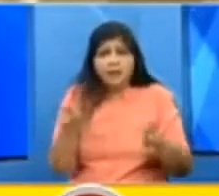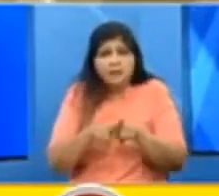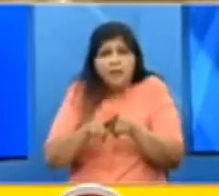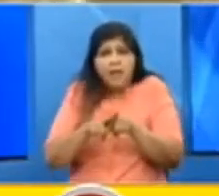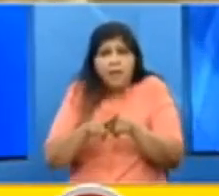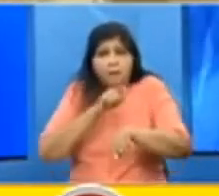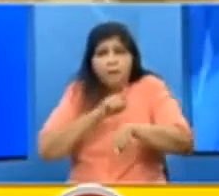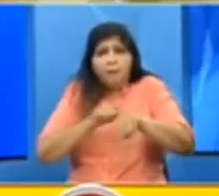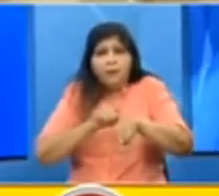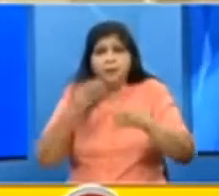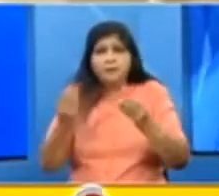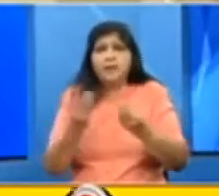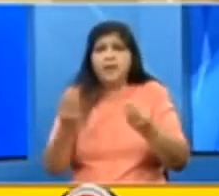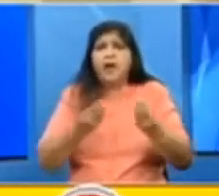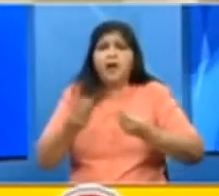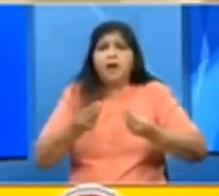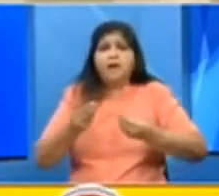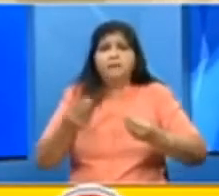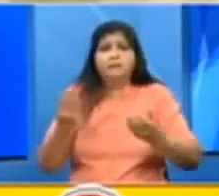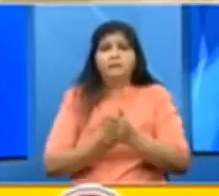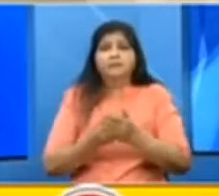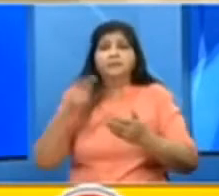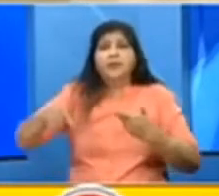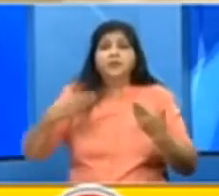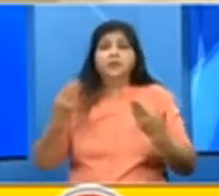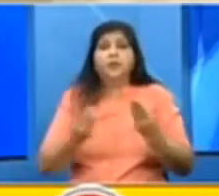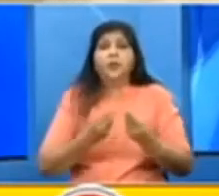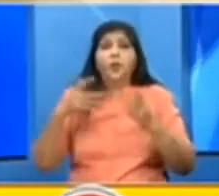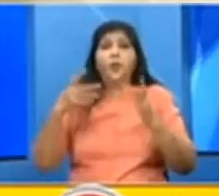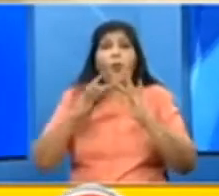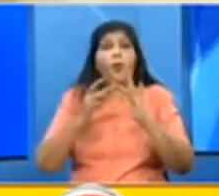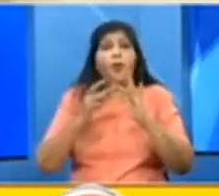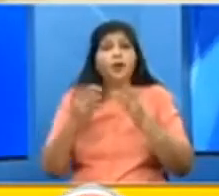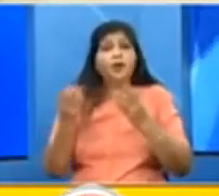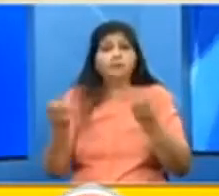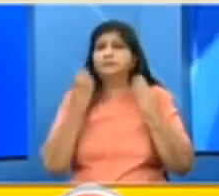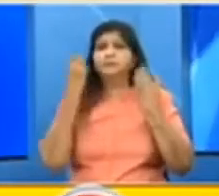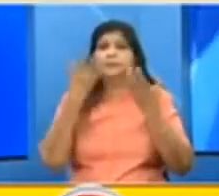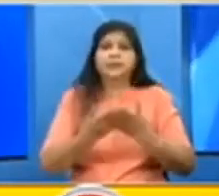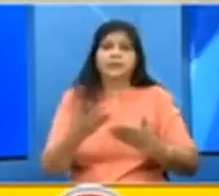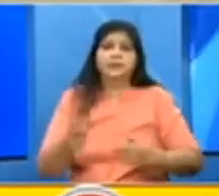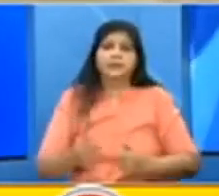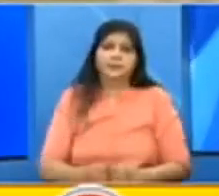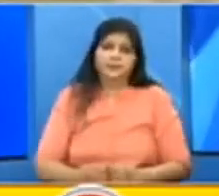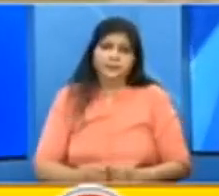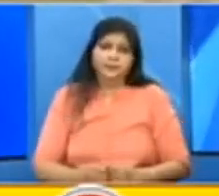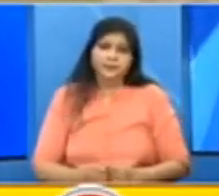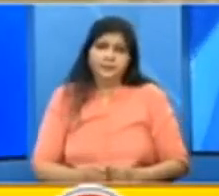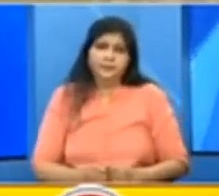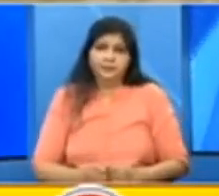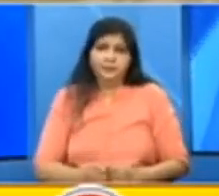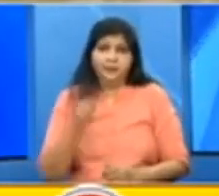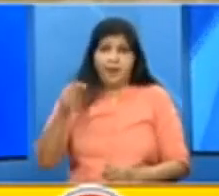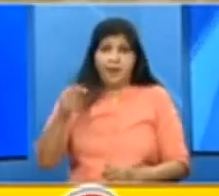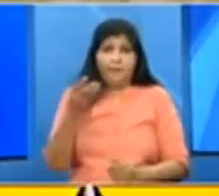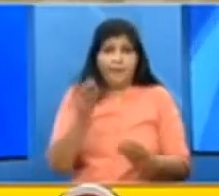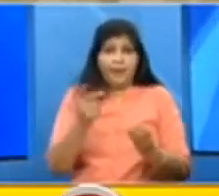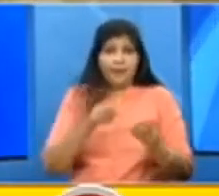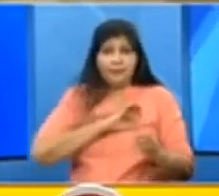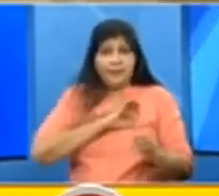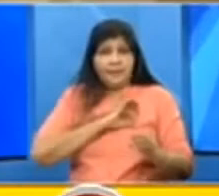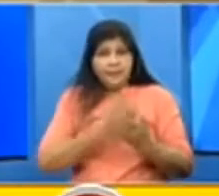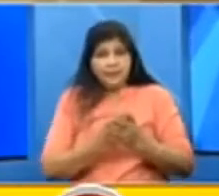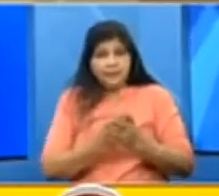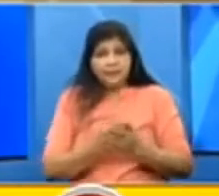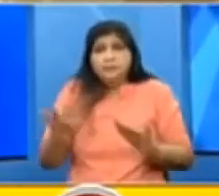बहुत सरल टेक्निक्स हैं और आजकल वो ऑनलाइन पर भी अवेलेबल होते हैं। जी सर। क्योंकि आपकी मैथमेटिक्स में इंटरेस्ट है